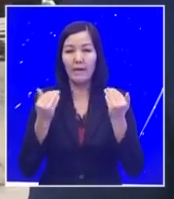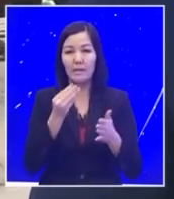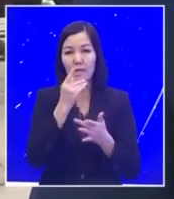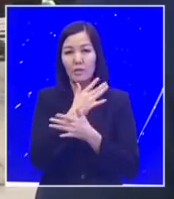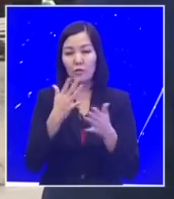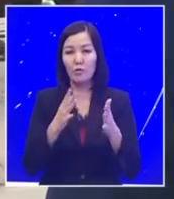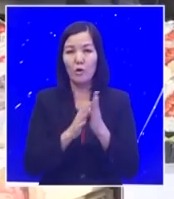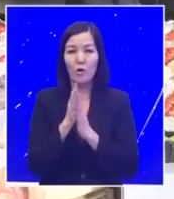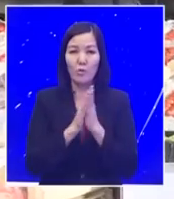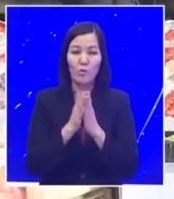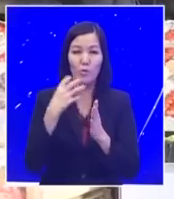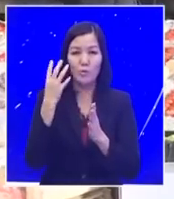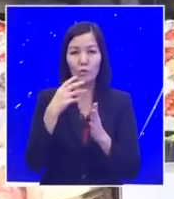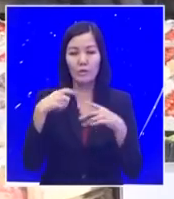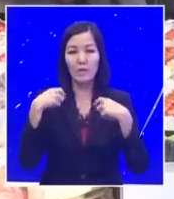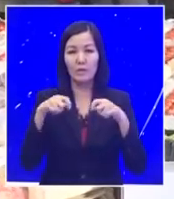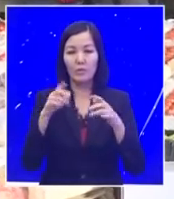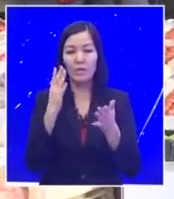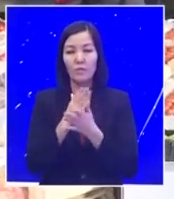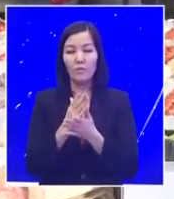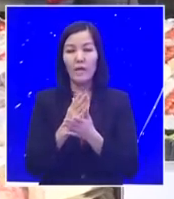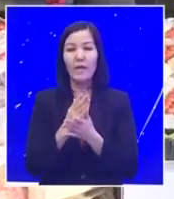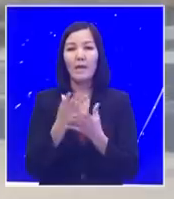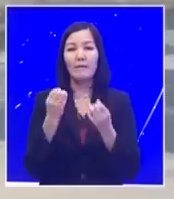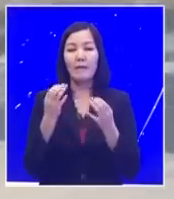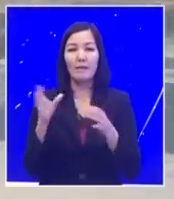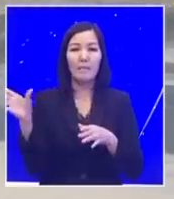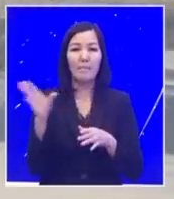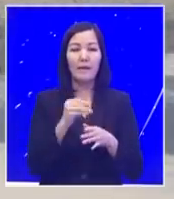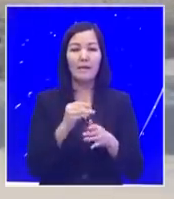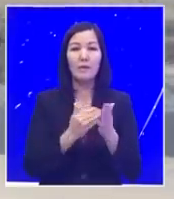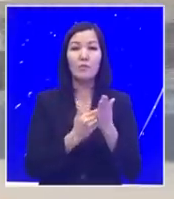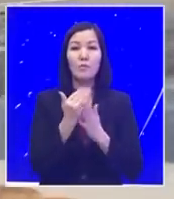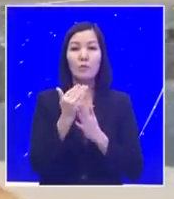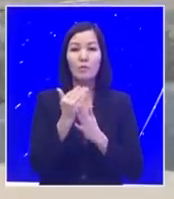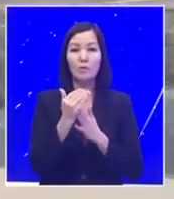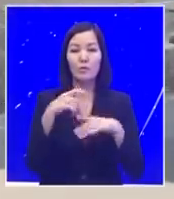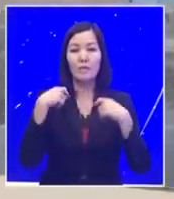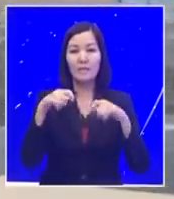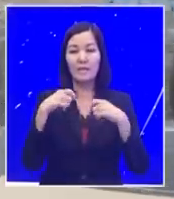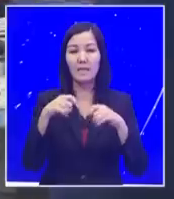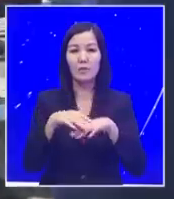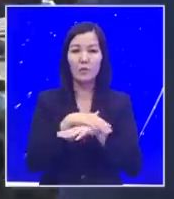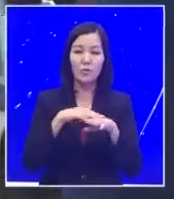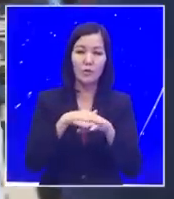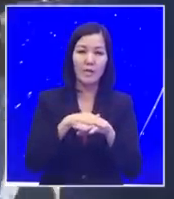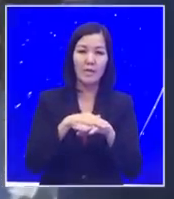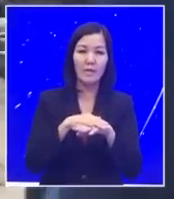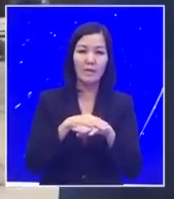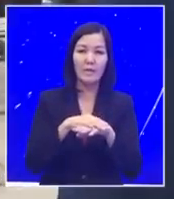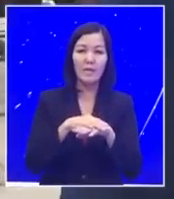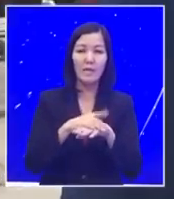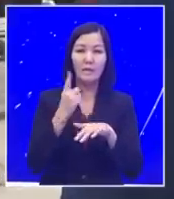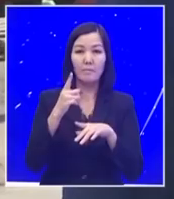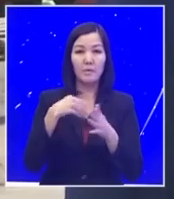пен көкөніс, жеміс-жидектер ғана саудалануда. Оның үстіне барлығы тек көтерме түрде жүргізілуде. Яғни тұрғындар заттарды даралап сатып